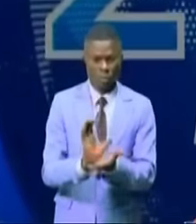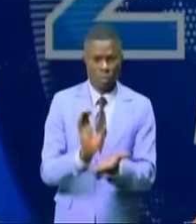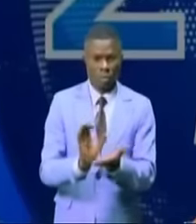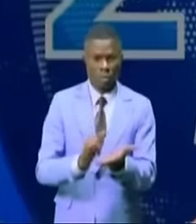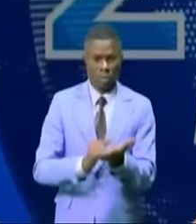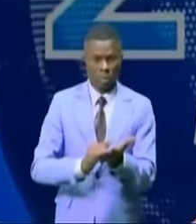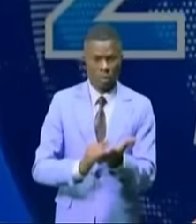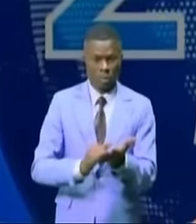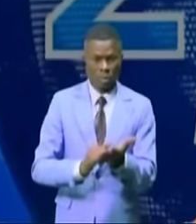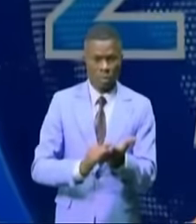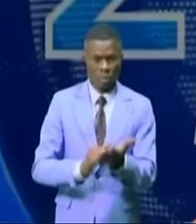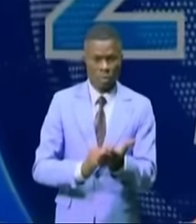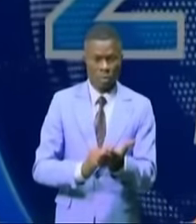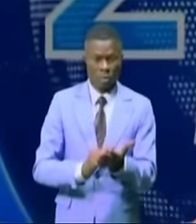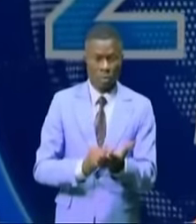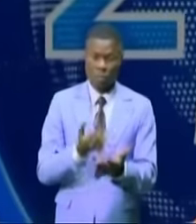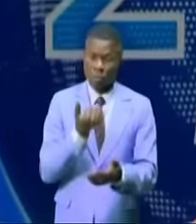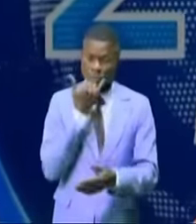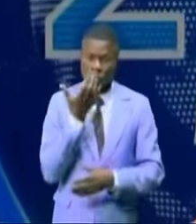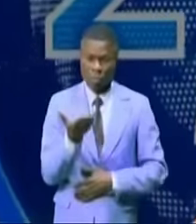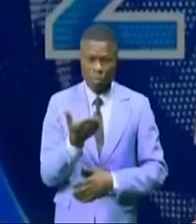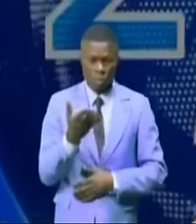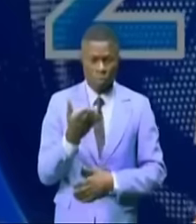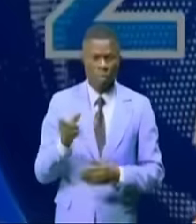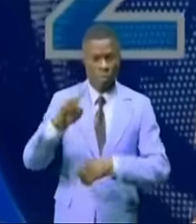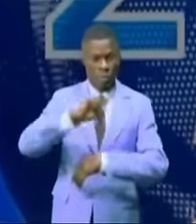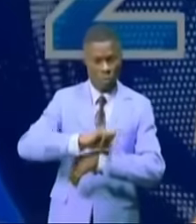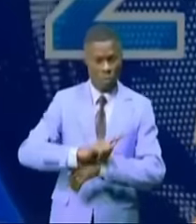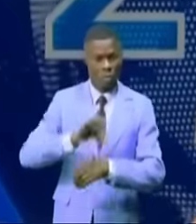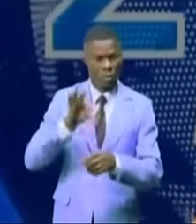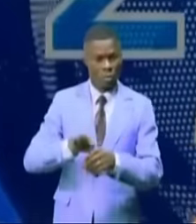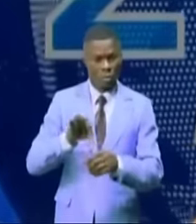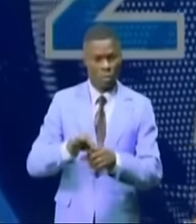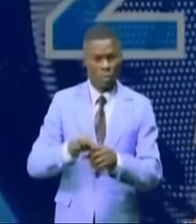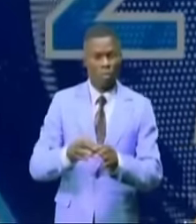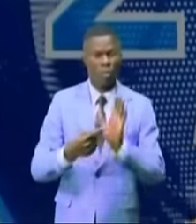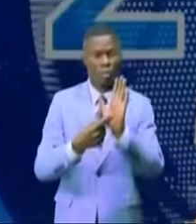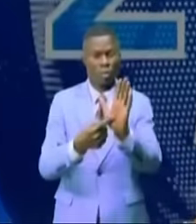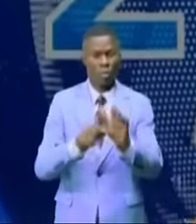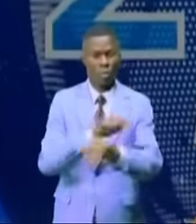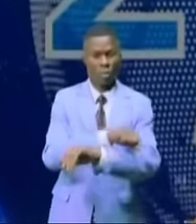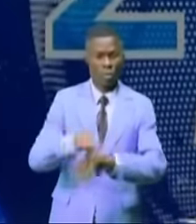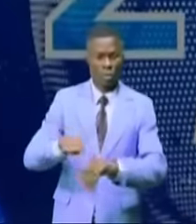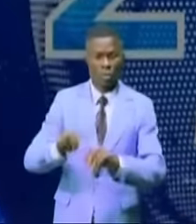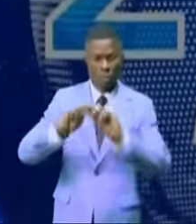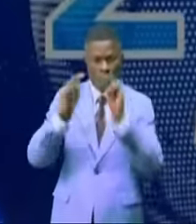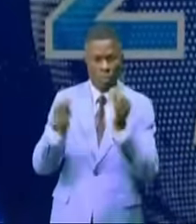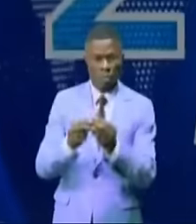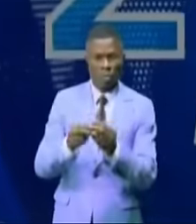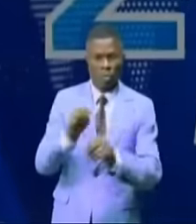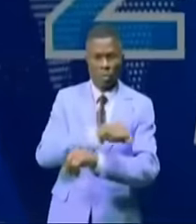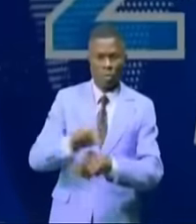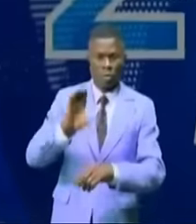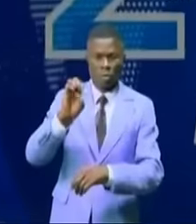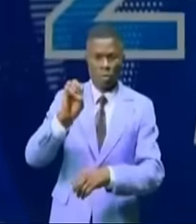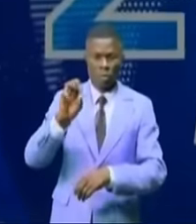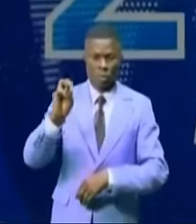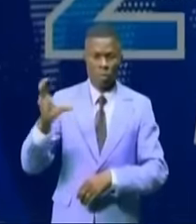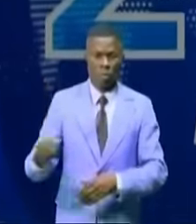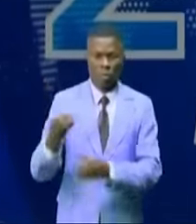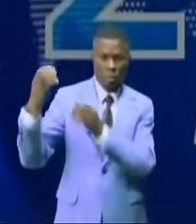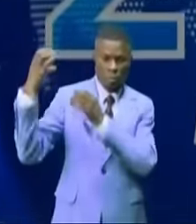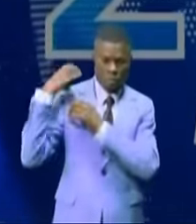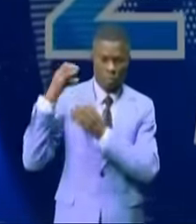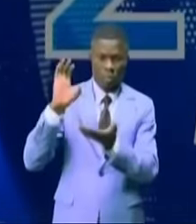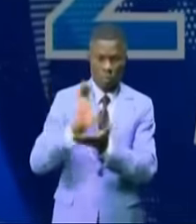d'électeur devenue illisible, ne vous inquiétez pas, le jour du vote, présentez-vous au bureau. Une équipe de la CENI vous prendra en charge et même